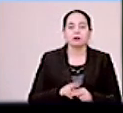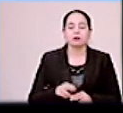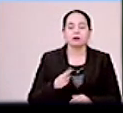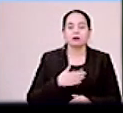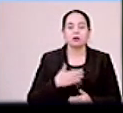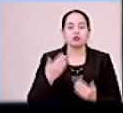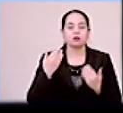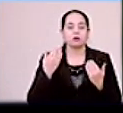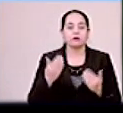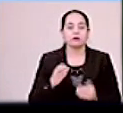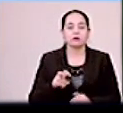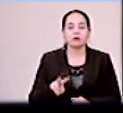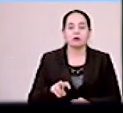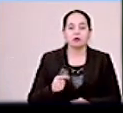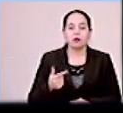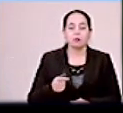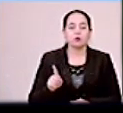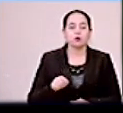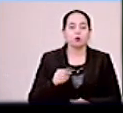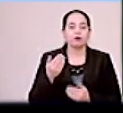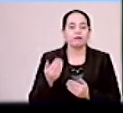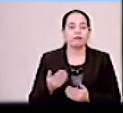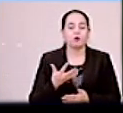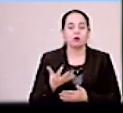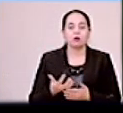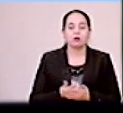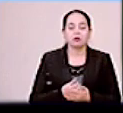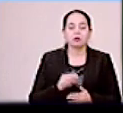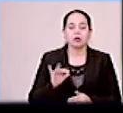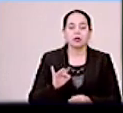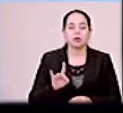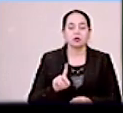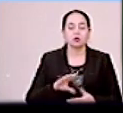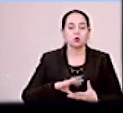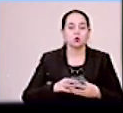наше неизвестное слагаемое. Чтобы его найти, из